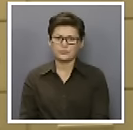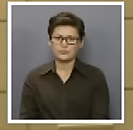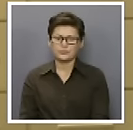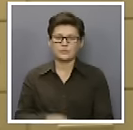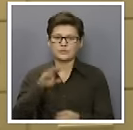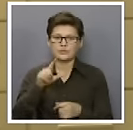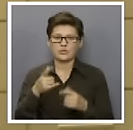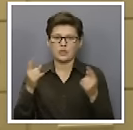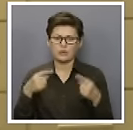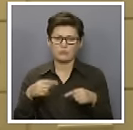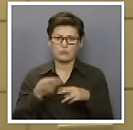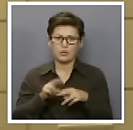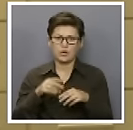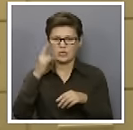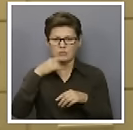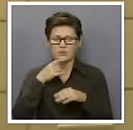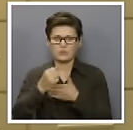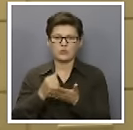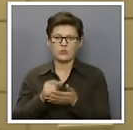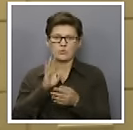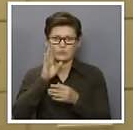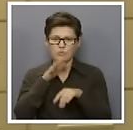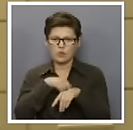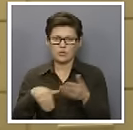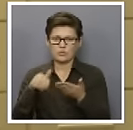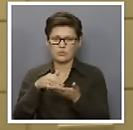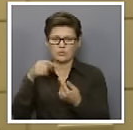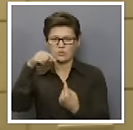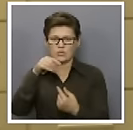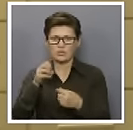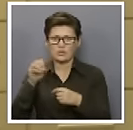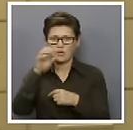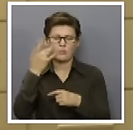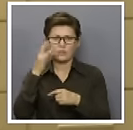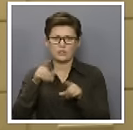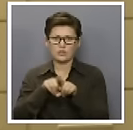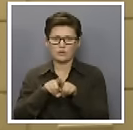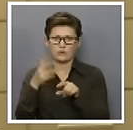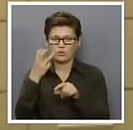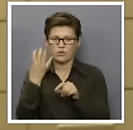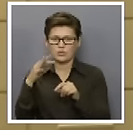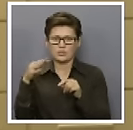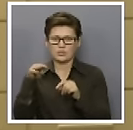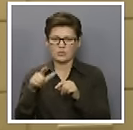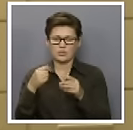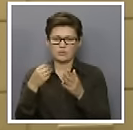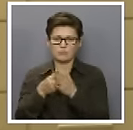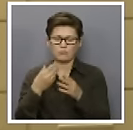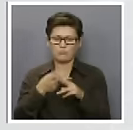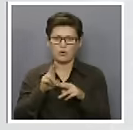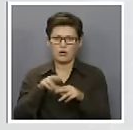Төл теңгеде арзандады. Қазақстан қор биржасы таңғы сессиясының нәтижесіне сай Америка валютасының бағамы 340 теңгеге дейін